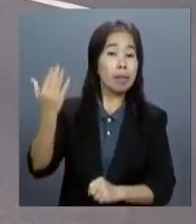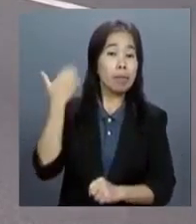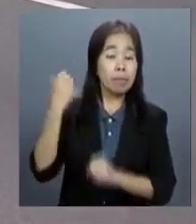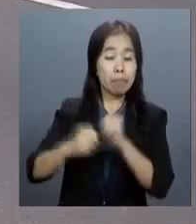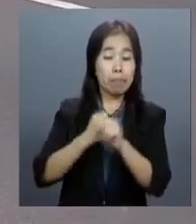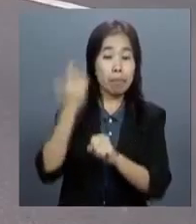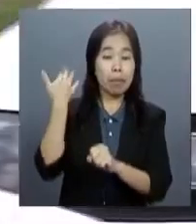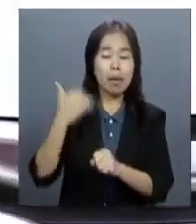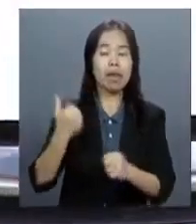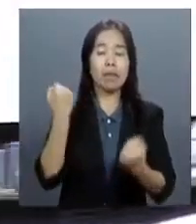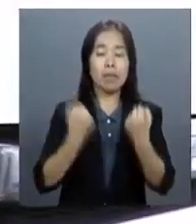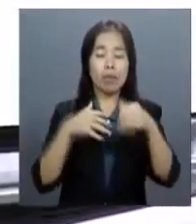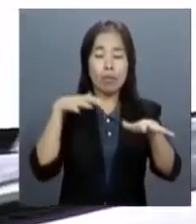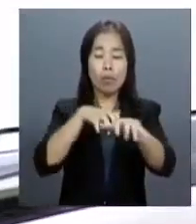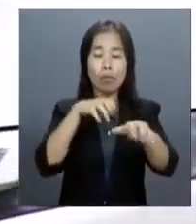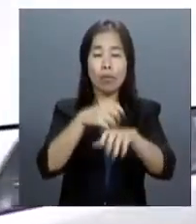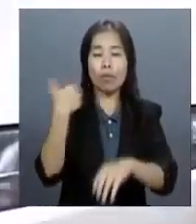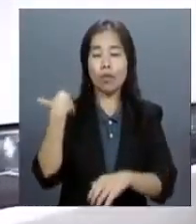ค่ะ